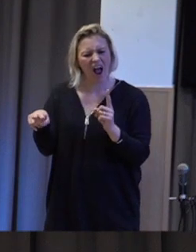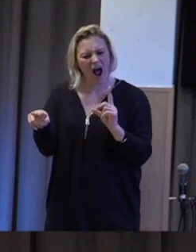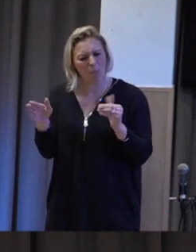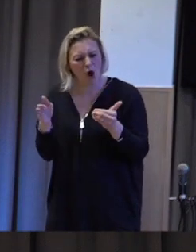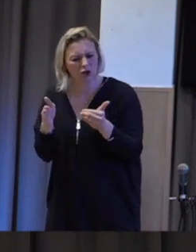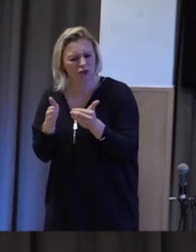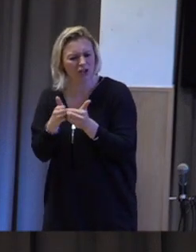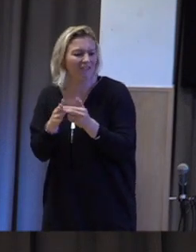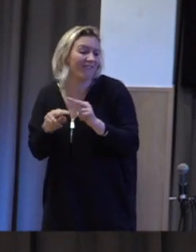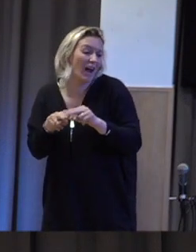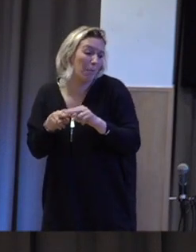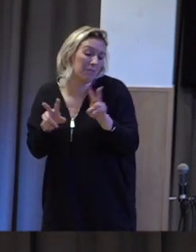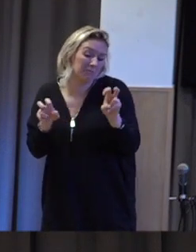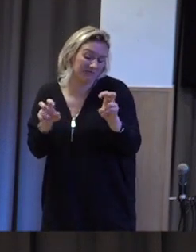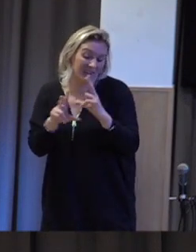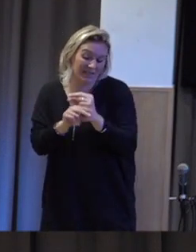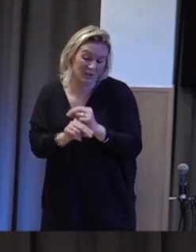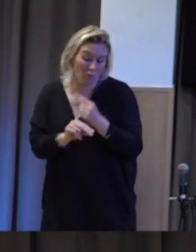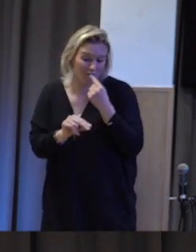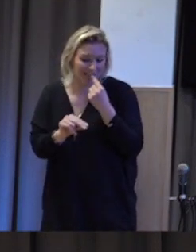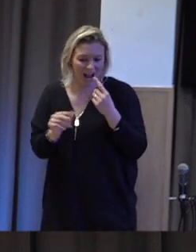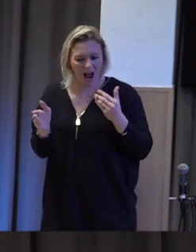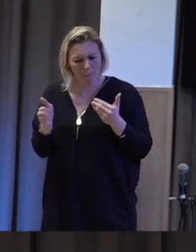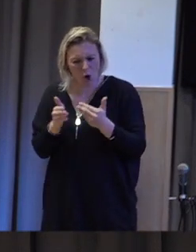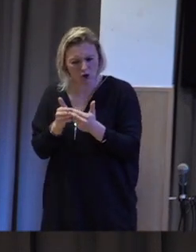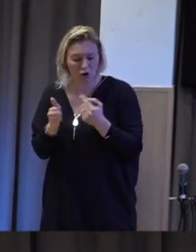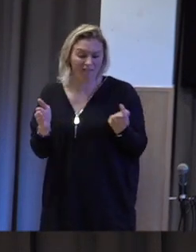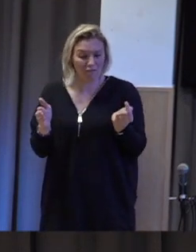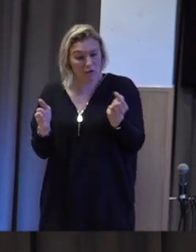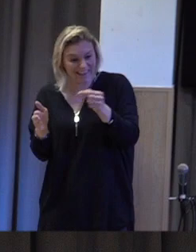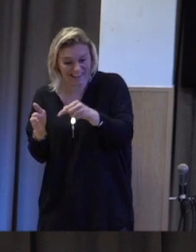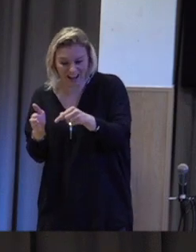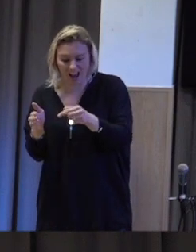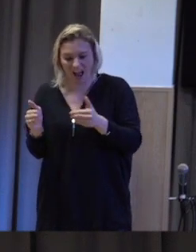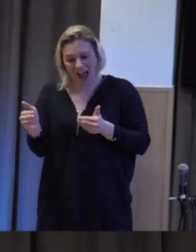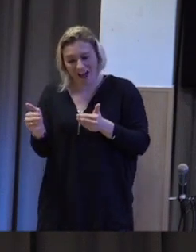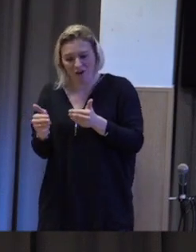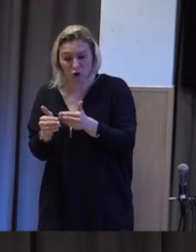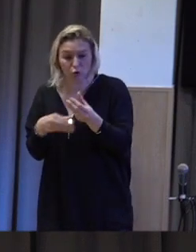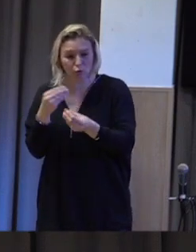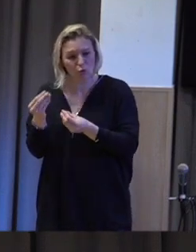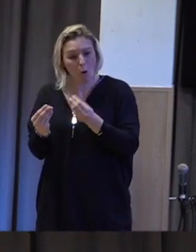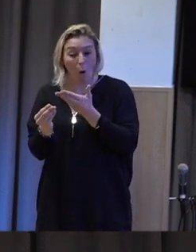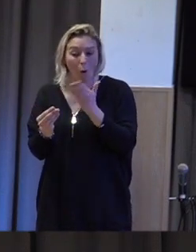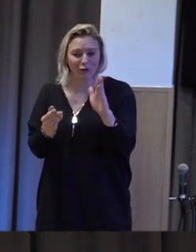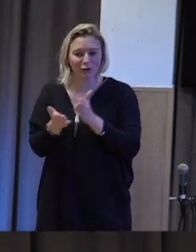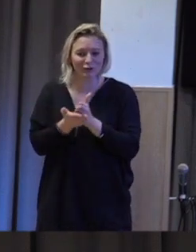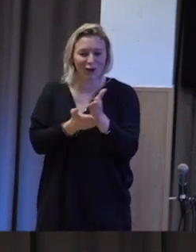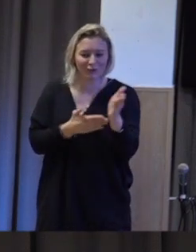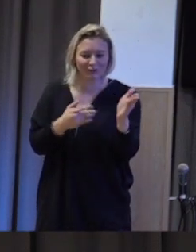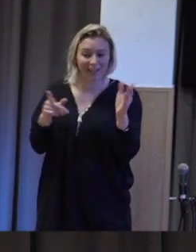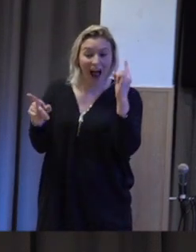il est mentionné venir, s'avancer et au sens figuré, avoir de la